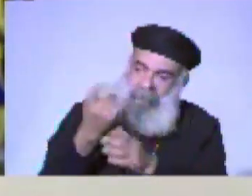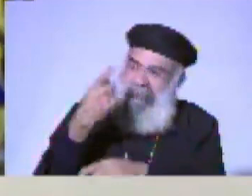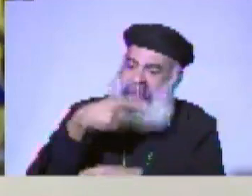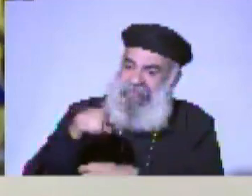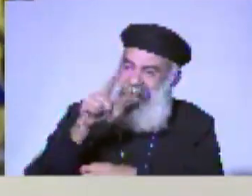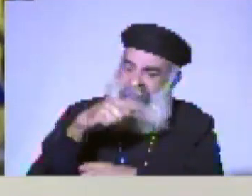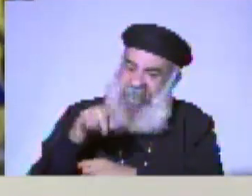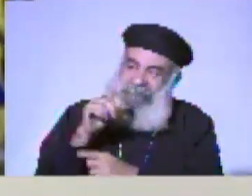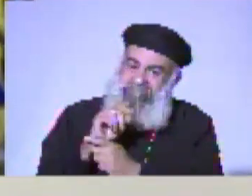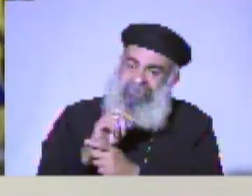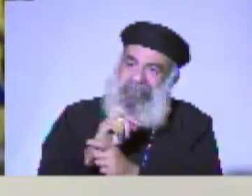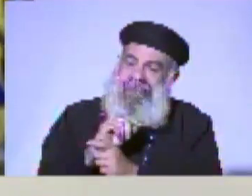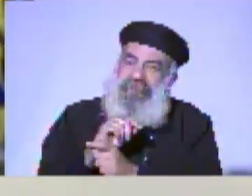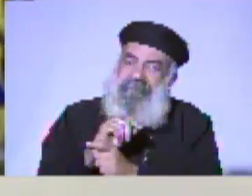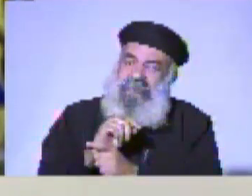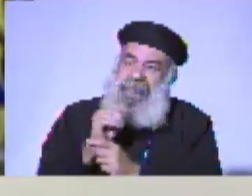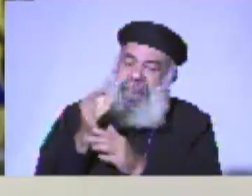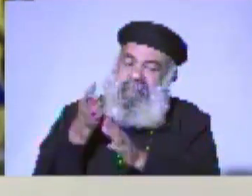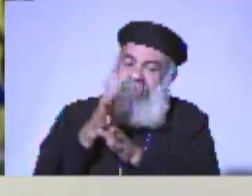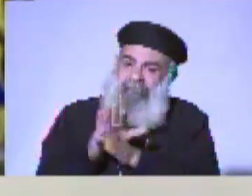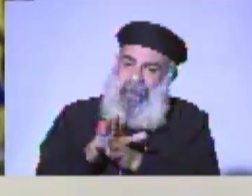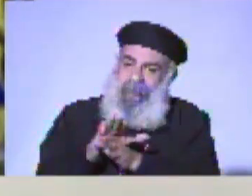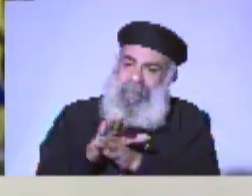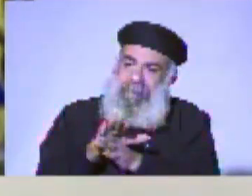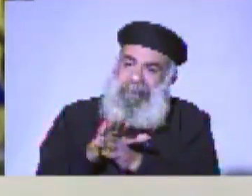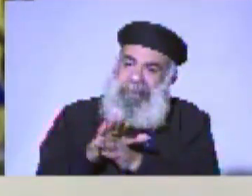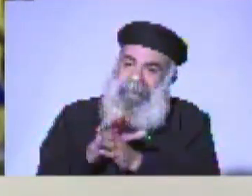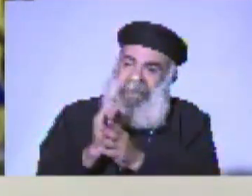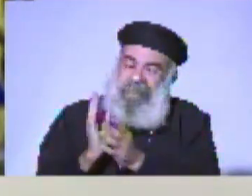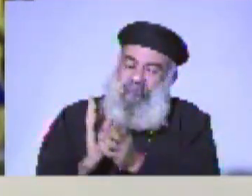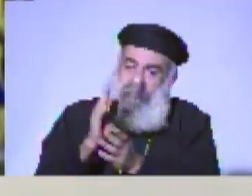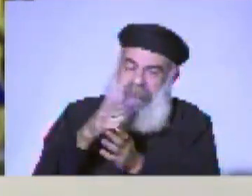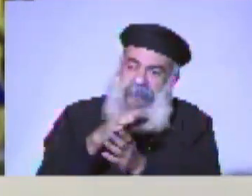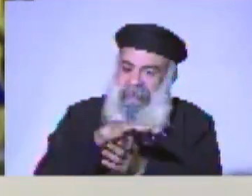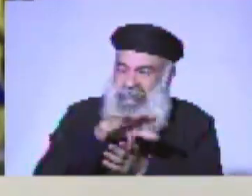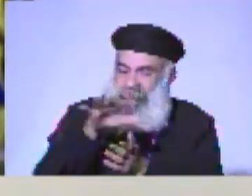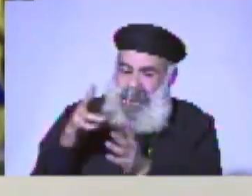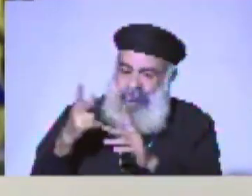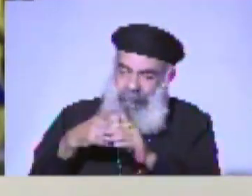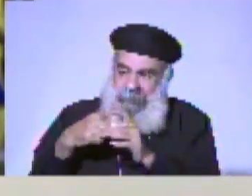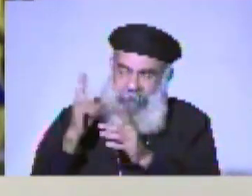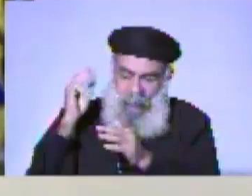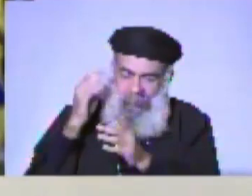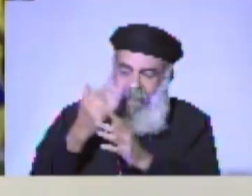مع حواء وهنا الموت دخل الاسرائيليين بسبب الحياتيه